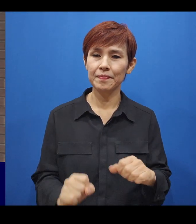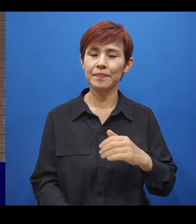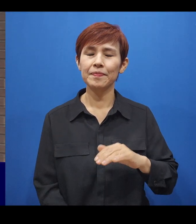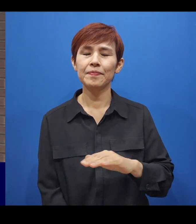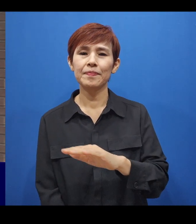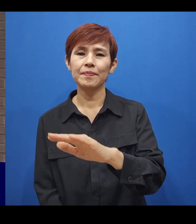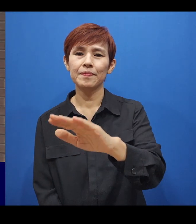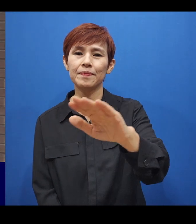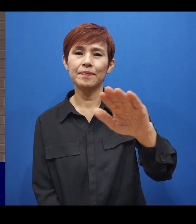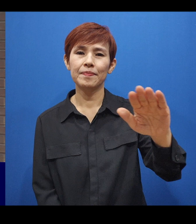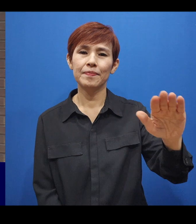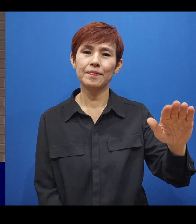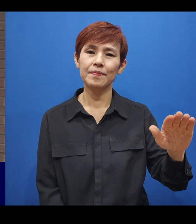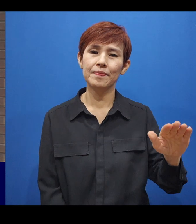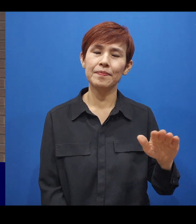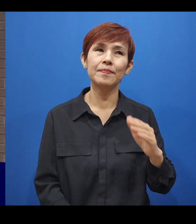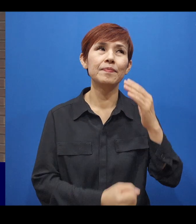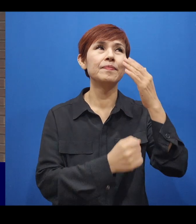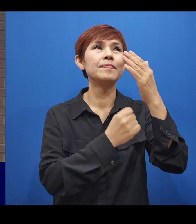살아계신 우리